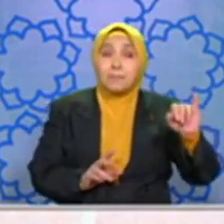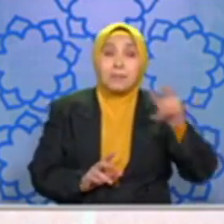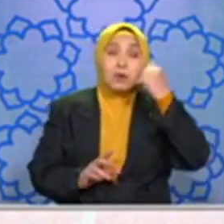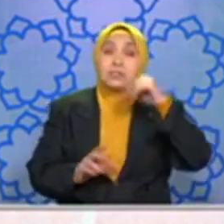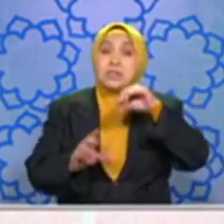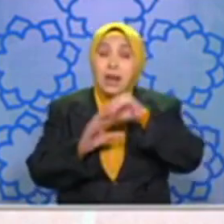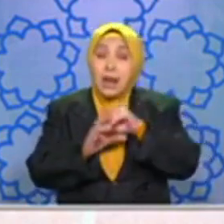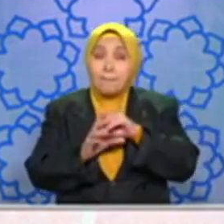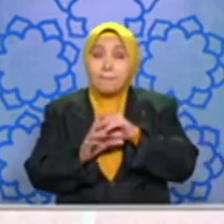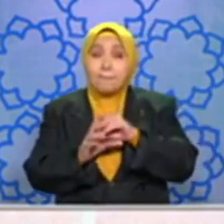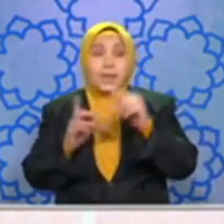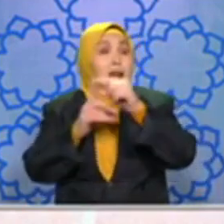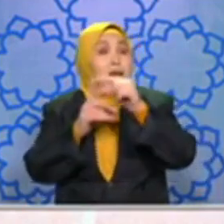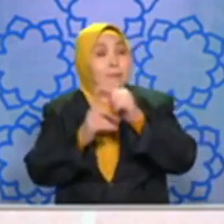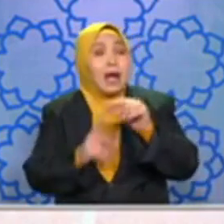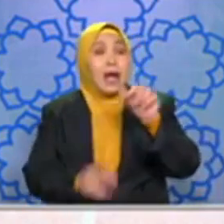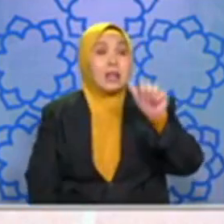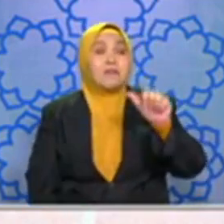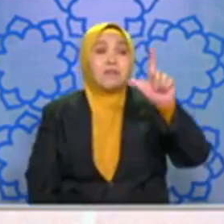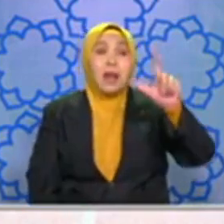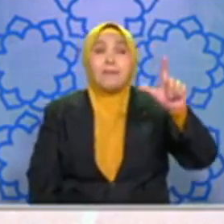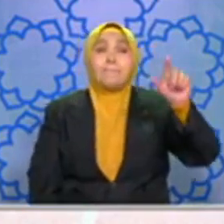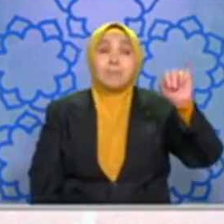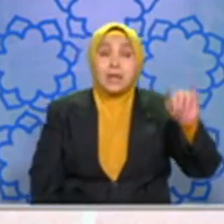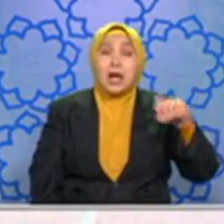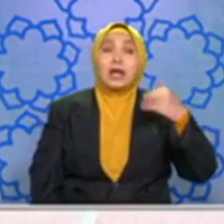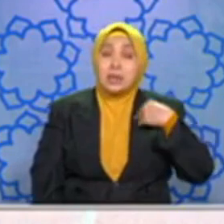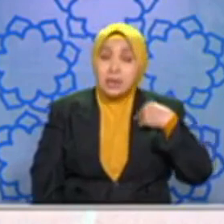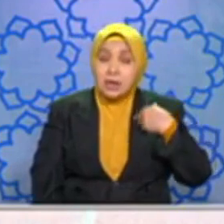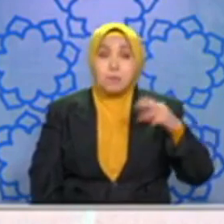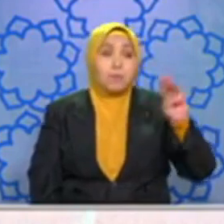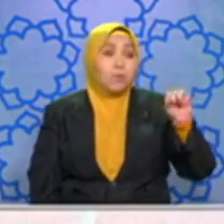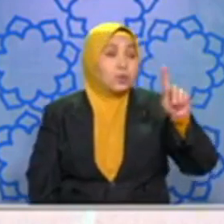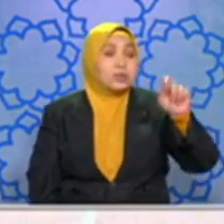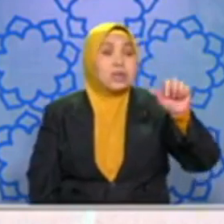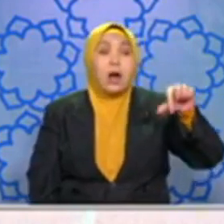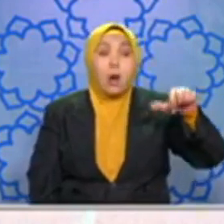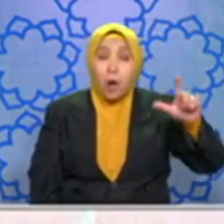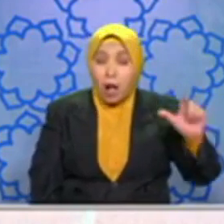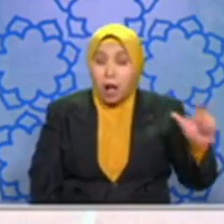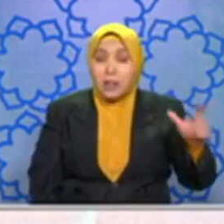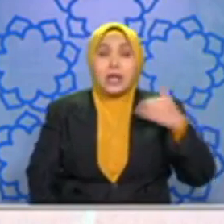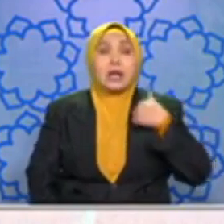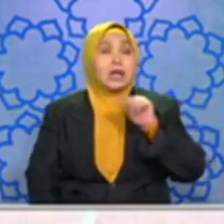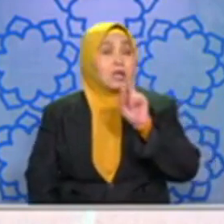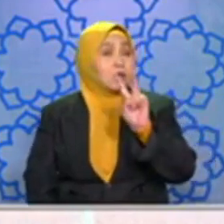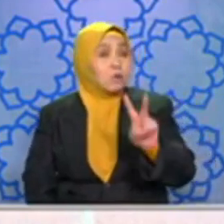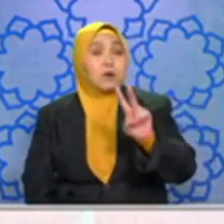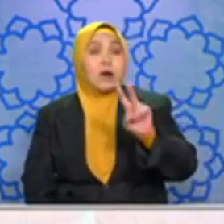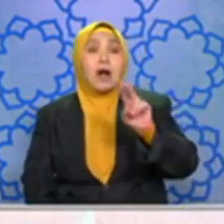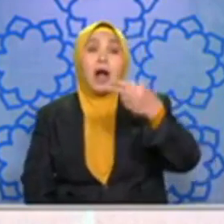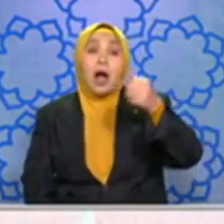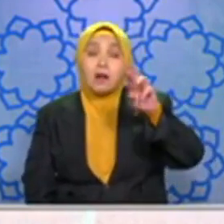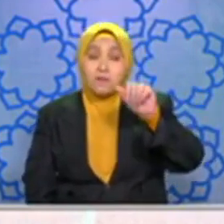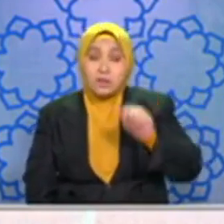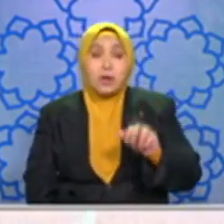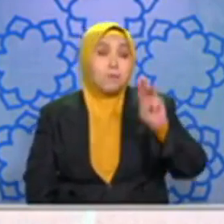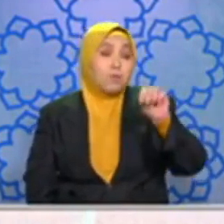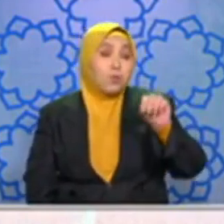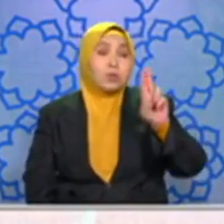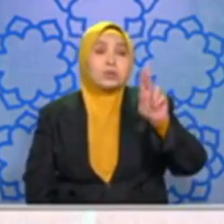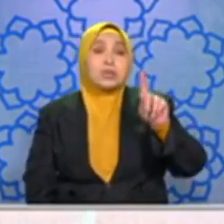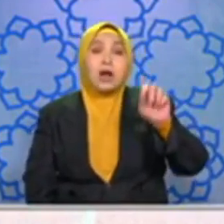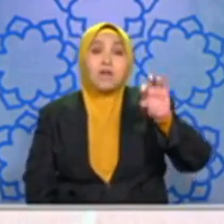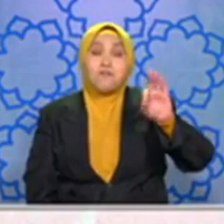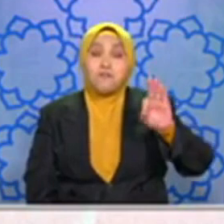kalimah alif lam mim tu ada mad lazim harfi muthaqqal dan juga ada mad lazim harfi mukhaffaf. Yang